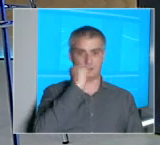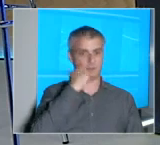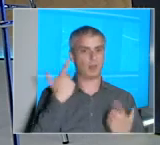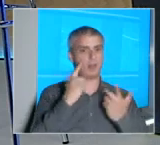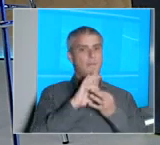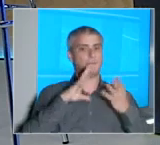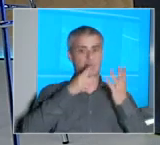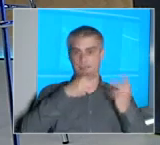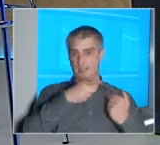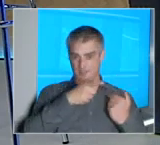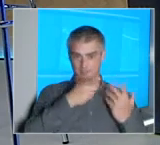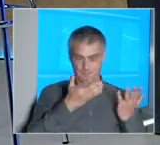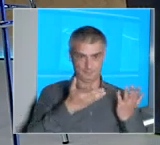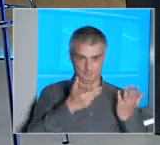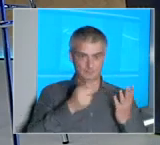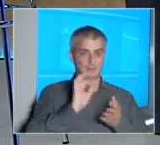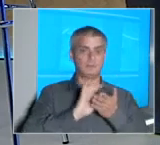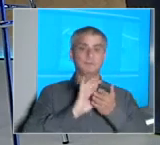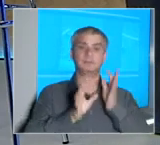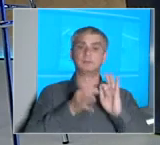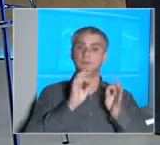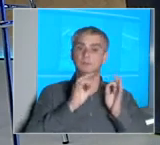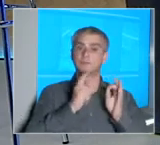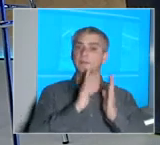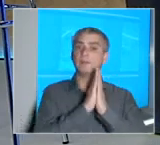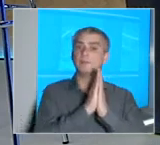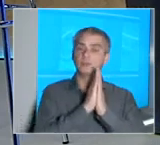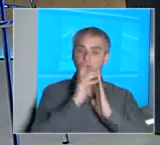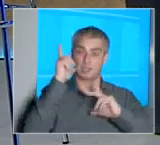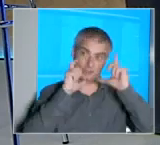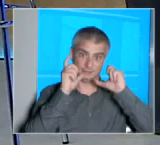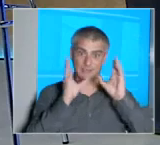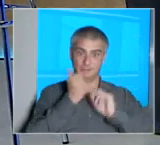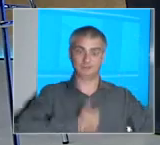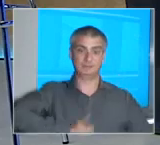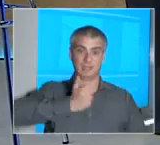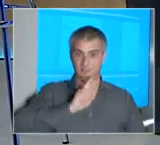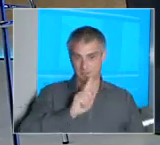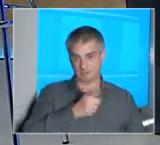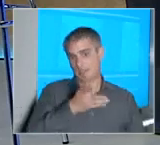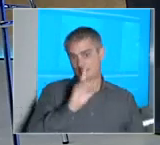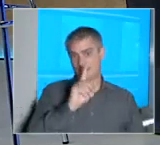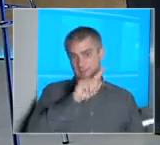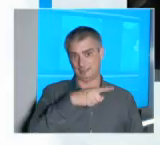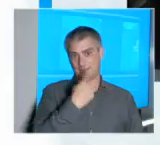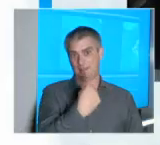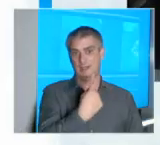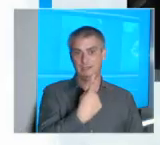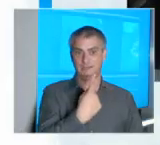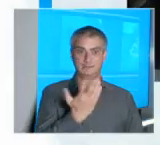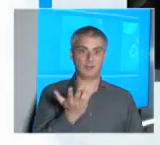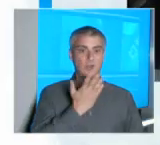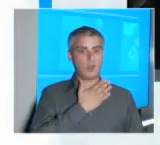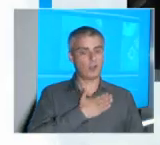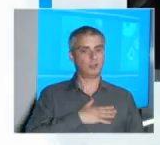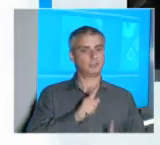אירוע פרידה לילד שקד ממשרד המשפטים, ומי שביקשה להצטלם עם השרה היוצאת היא לא אחרת מאשר זילבר בעצמה,